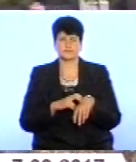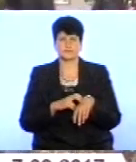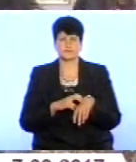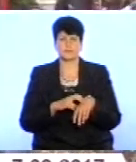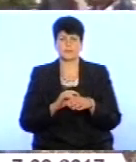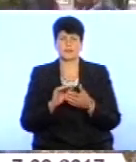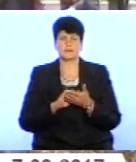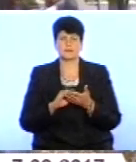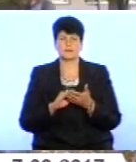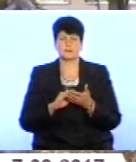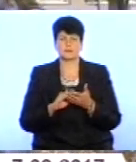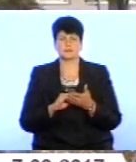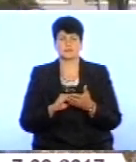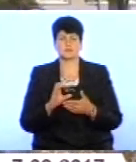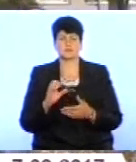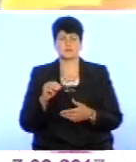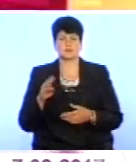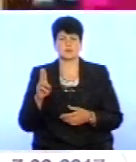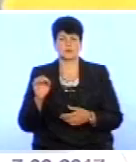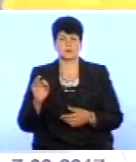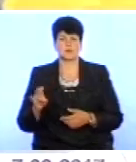і виписана з стаціонару.